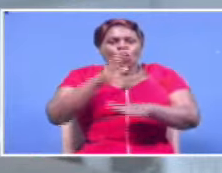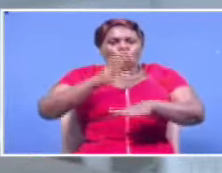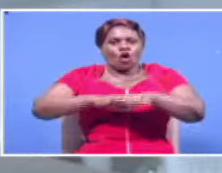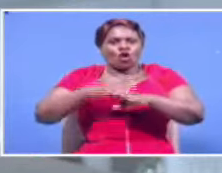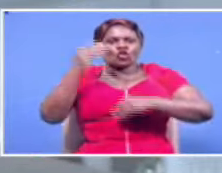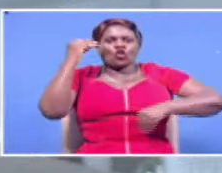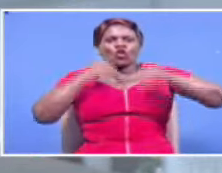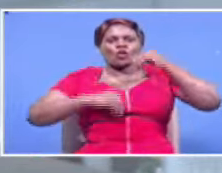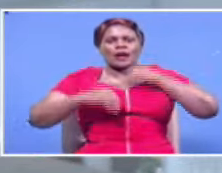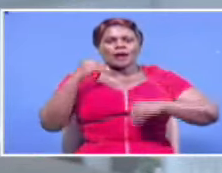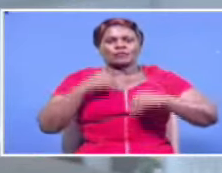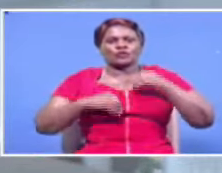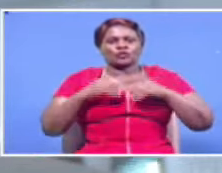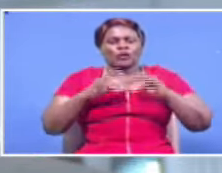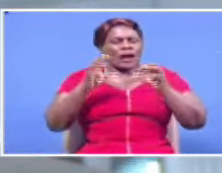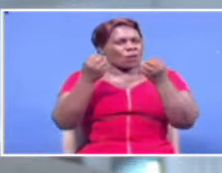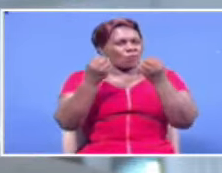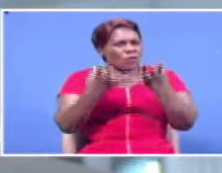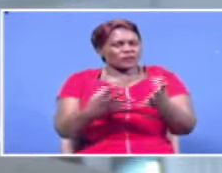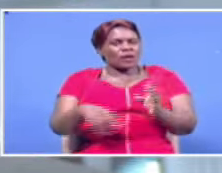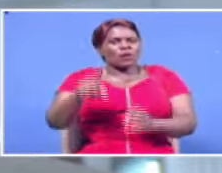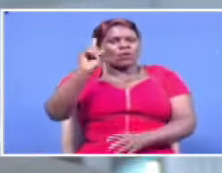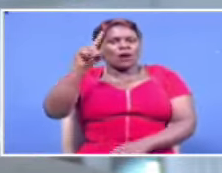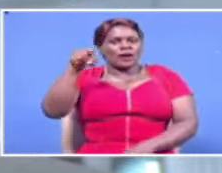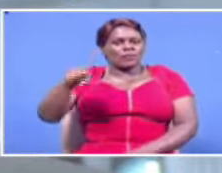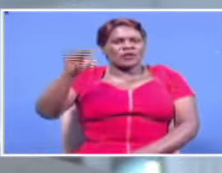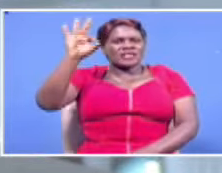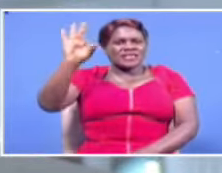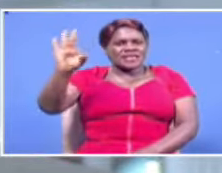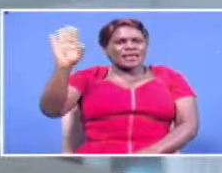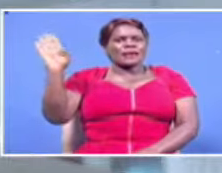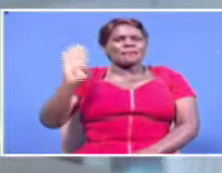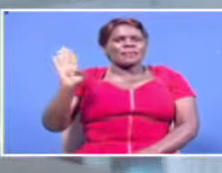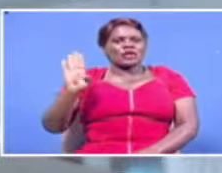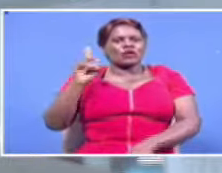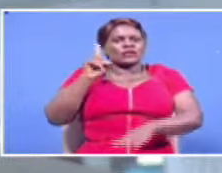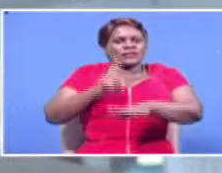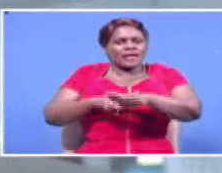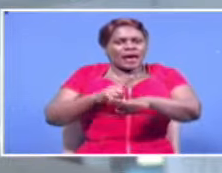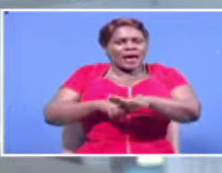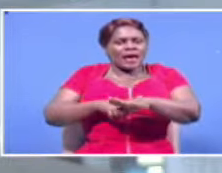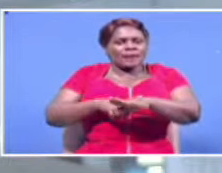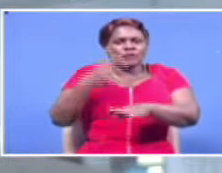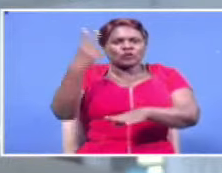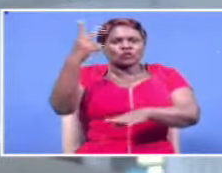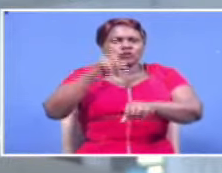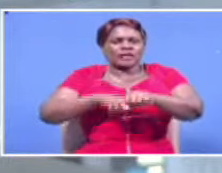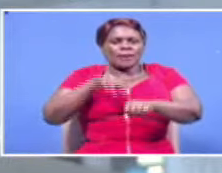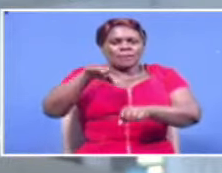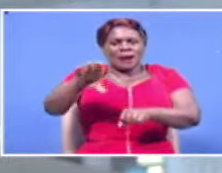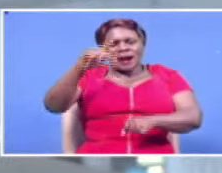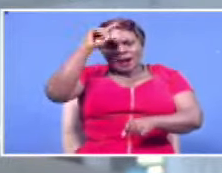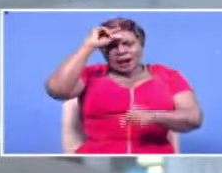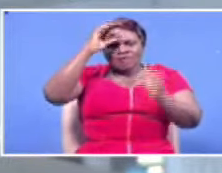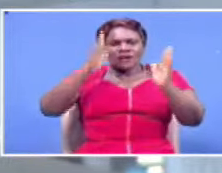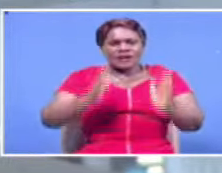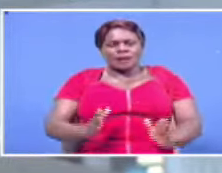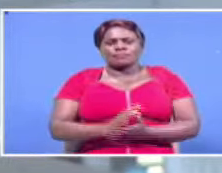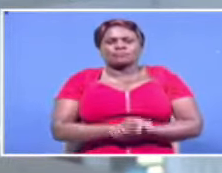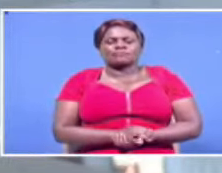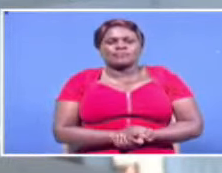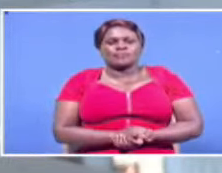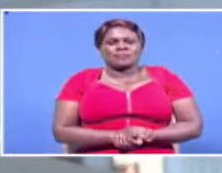ya ubadhirifu wa kima cha shilingi bilioni 1.3 katika kipindi cha mihula miwili ambacho alihudumu kama